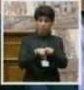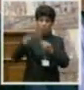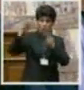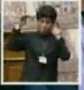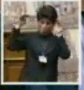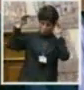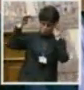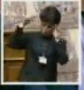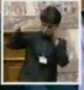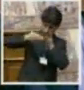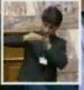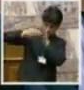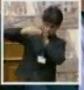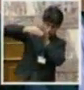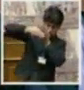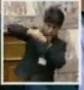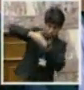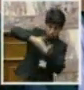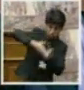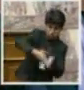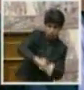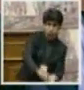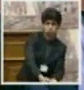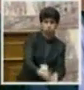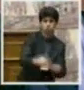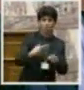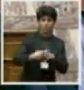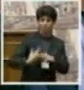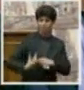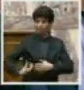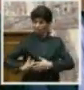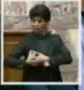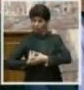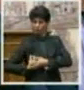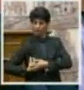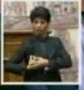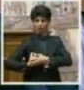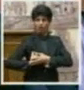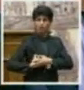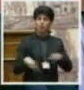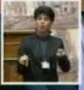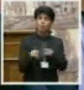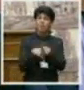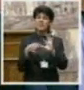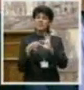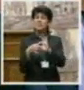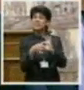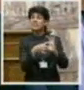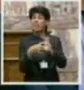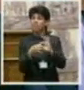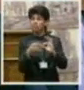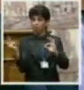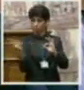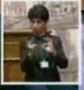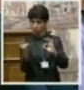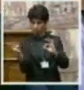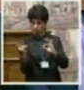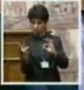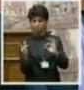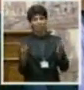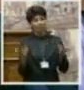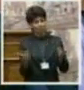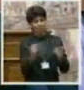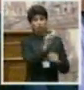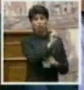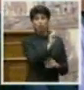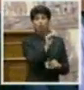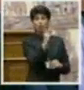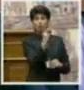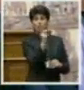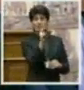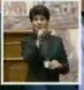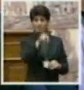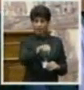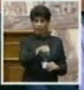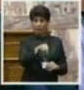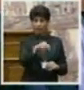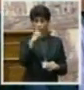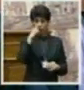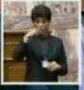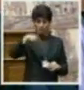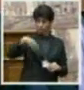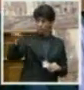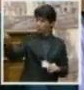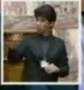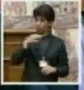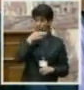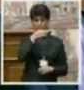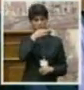χώρας. Αγκαζέ, συνεταιρικά. Να σας πω κάτι. Ο κύριος Τροσκάν λέει ότι από τον Νοέμβριο, όταν εσείς εδώ βγαίνατε